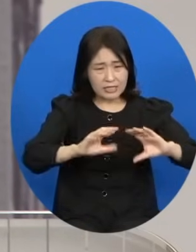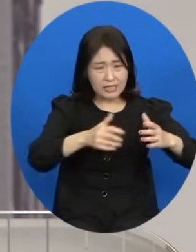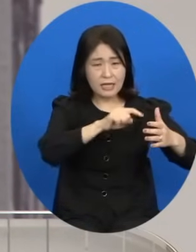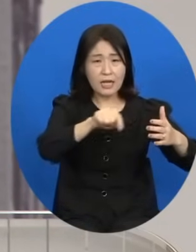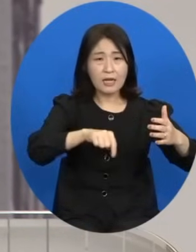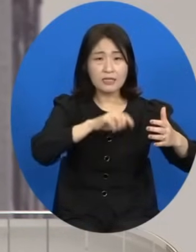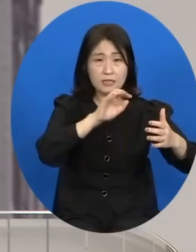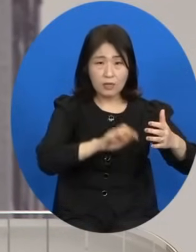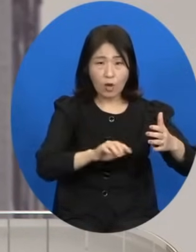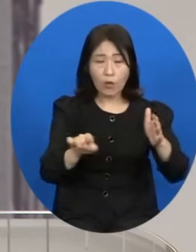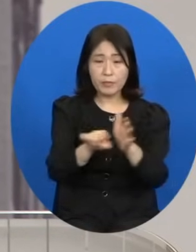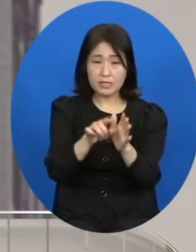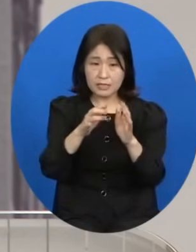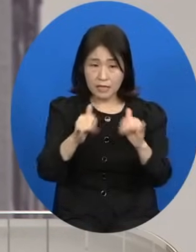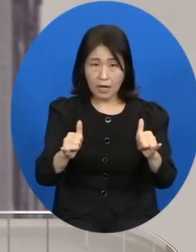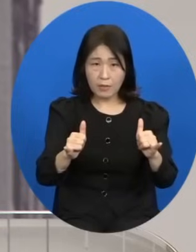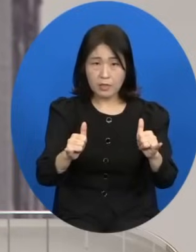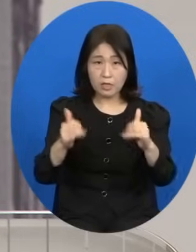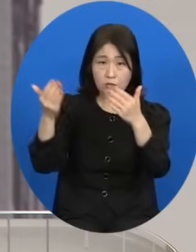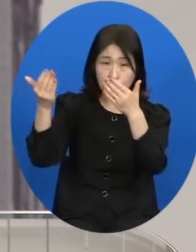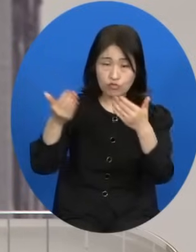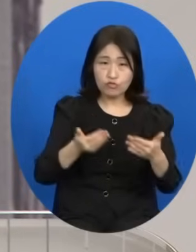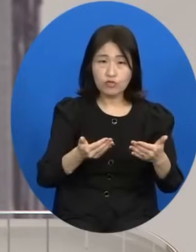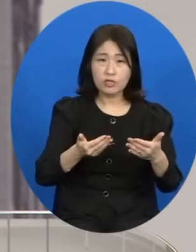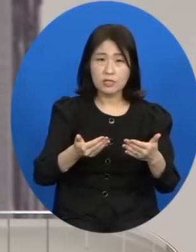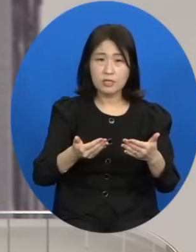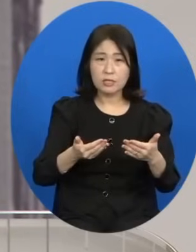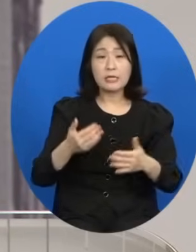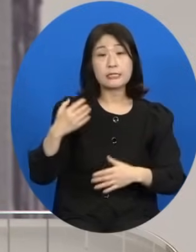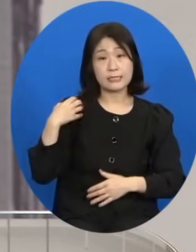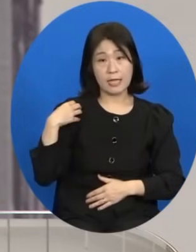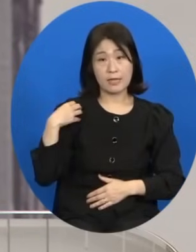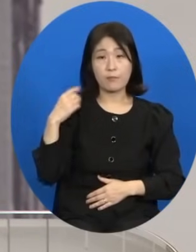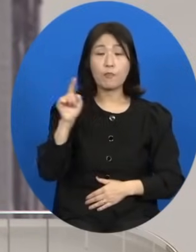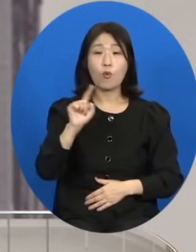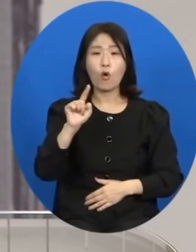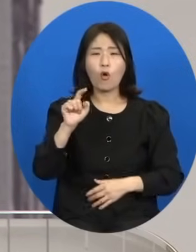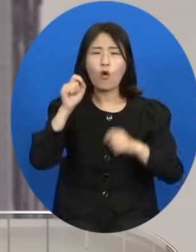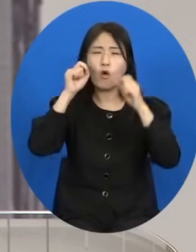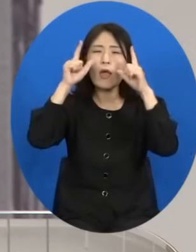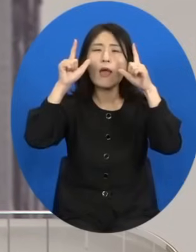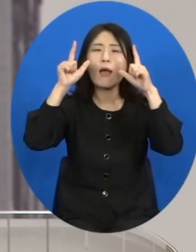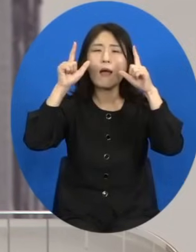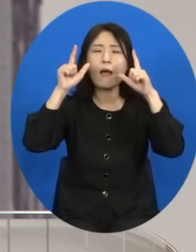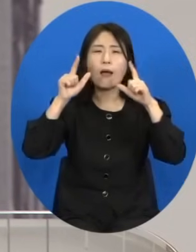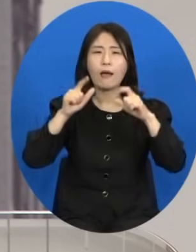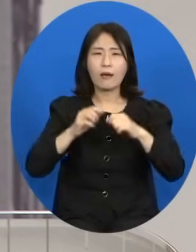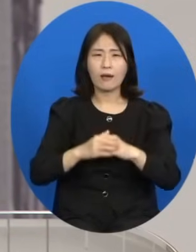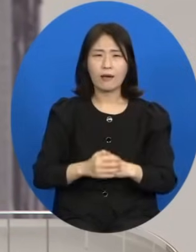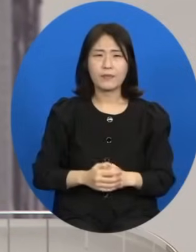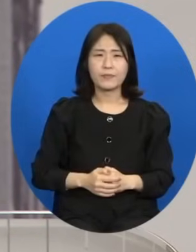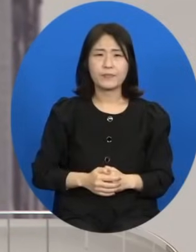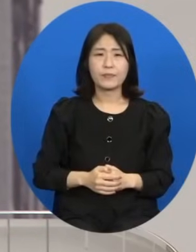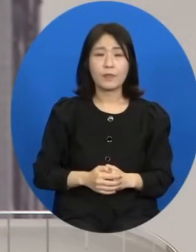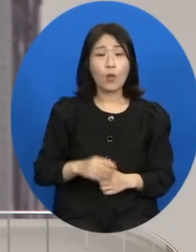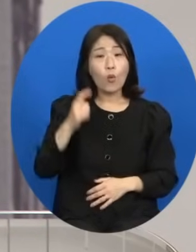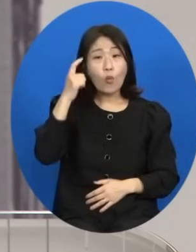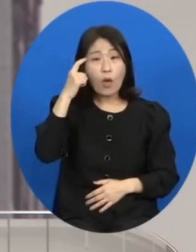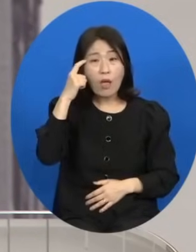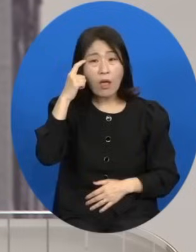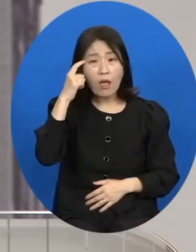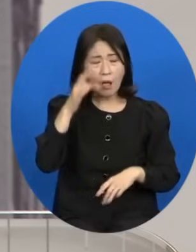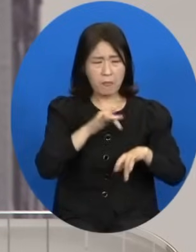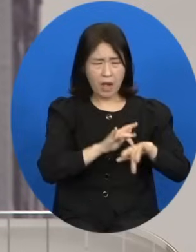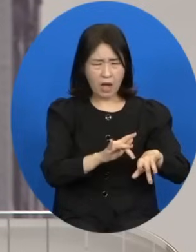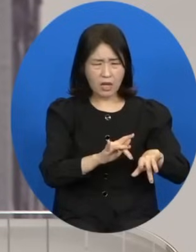신앙인들에게 주어진 기본 의무는 깨어 있는 거예요 왜요 마지막에 마귀가 속이려 하기